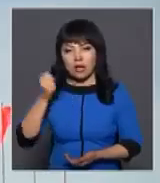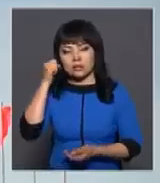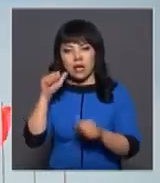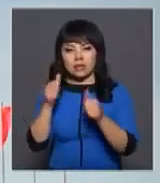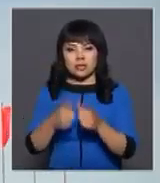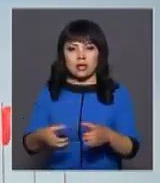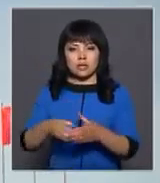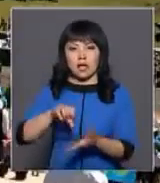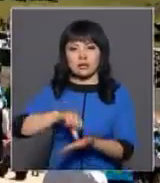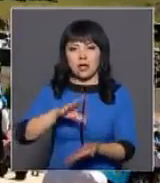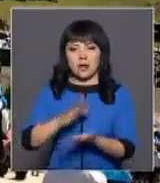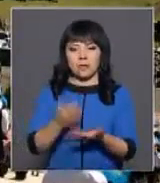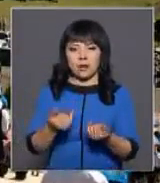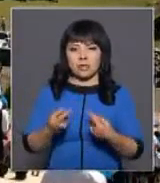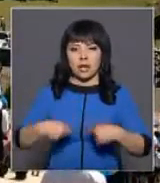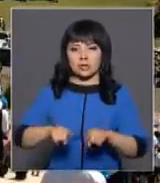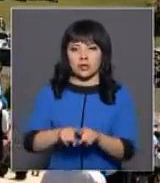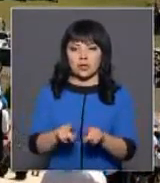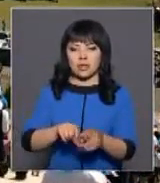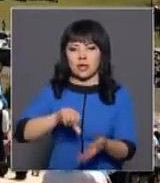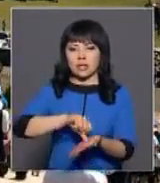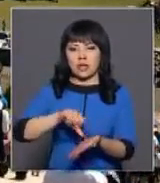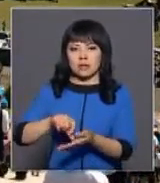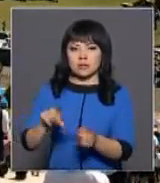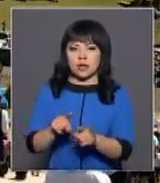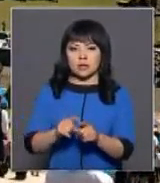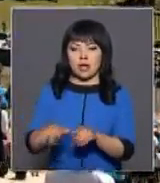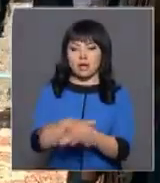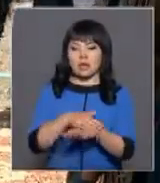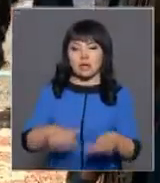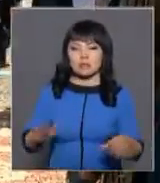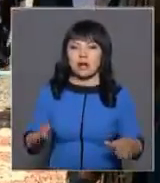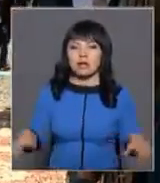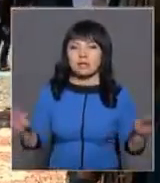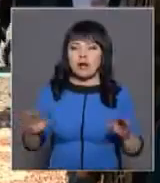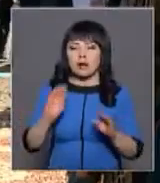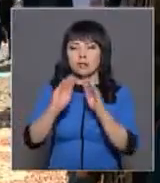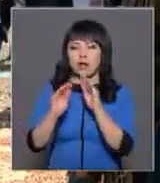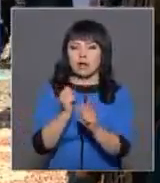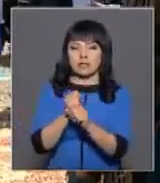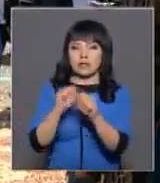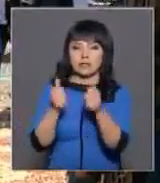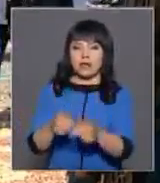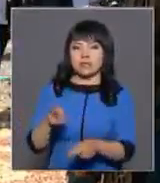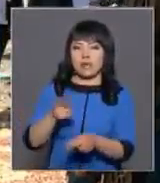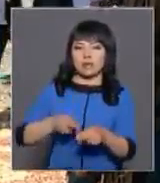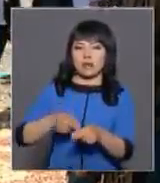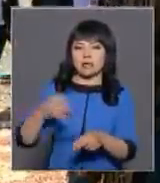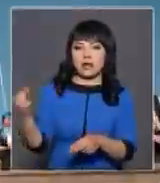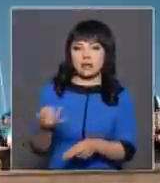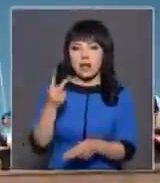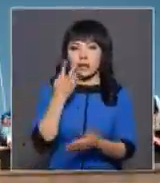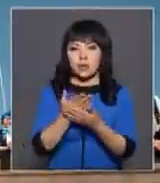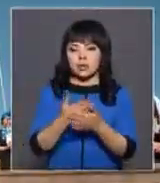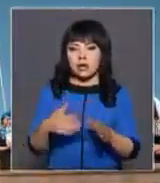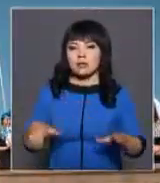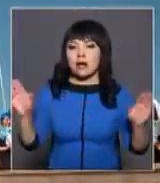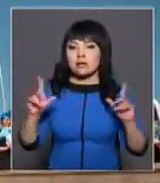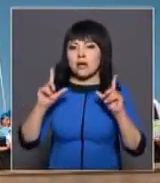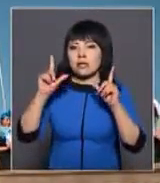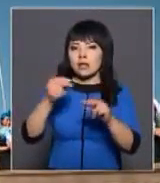ашылды. Алыстан көзге түсетін нысанның ұшында қалықтаған қыран бейнеленген. Мүсіншілер бұл көрініс арқылы биікке